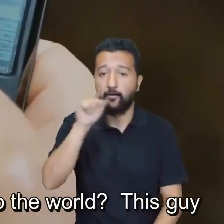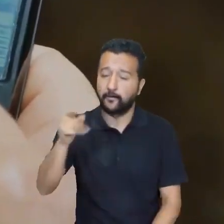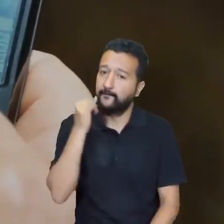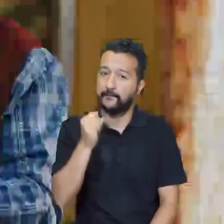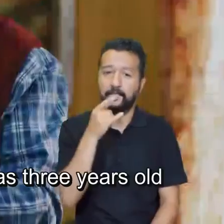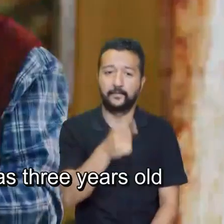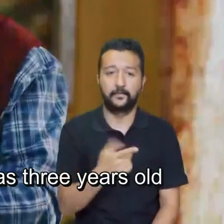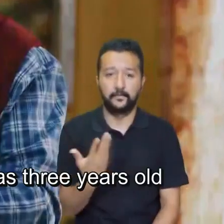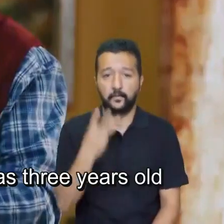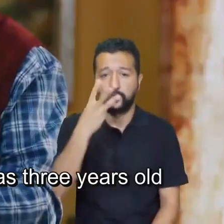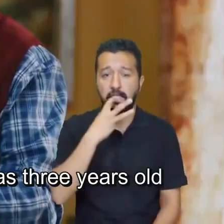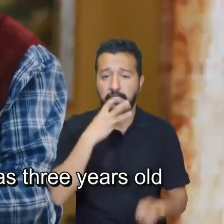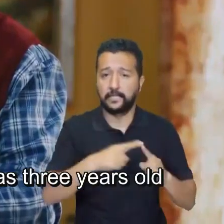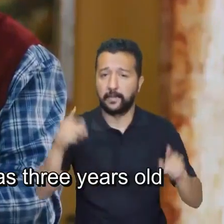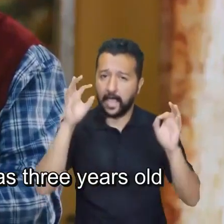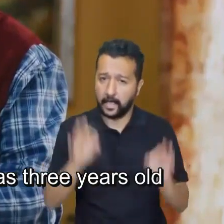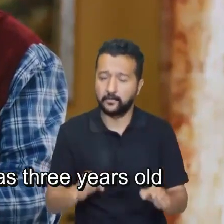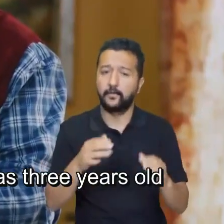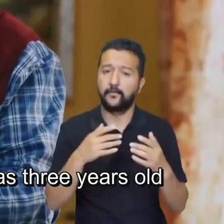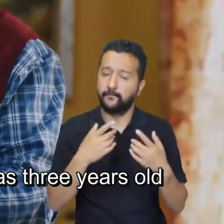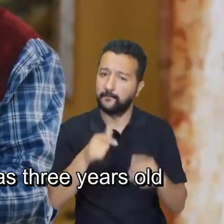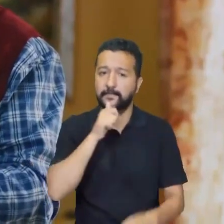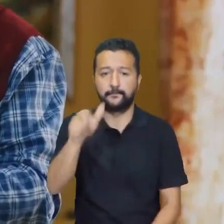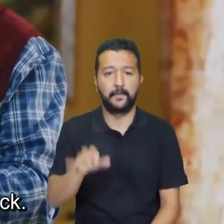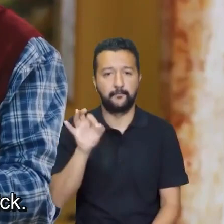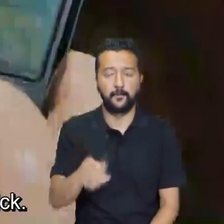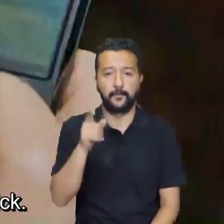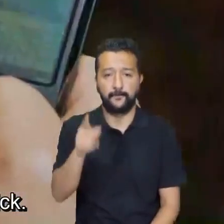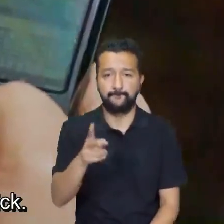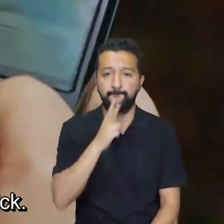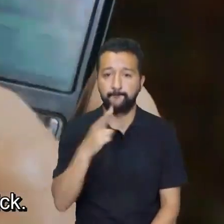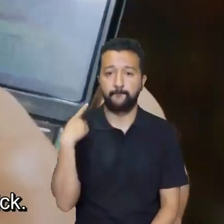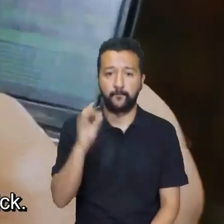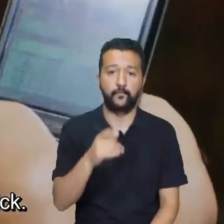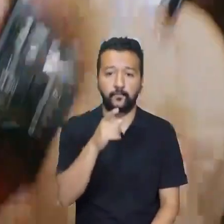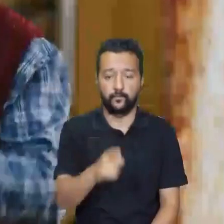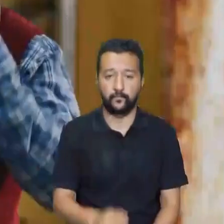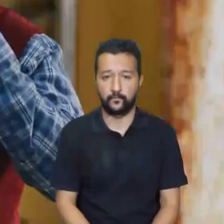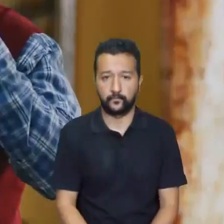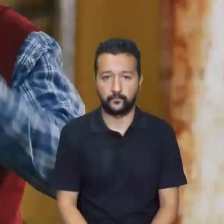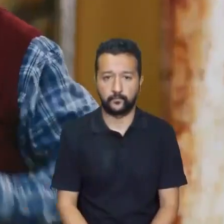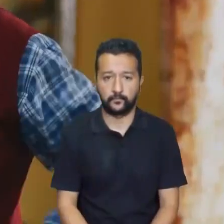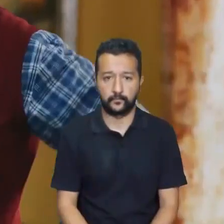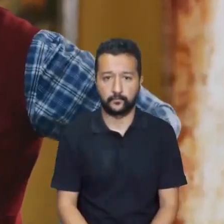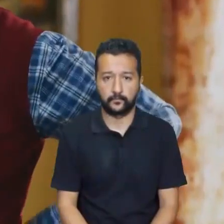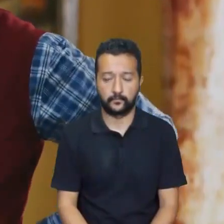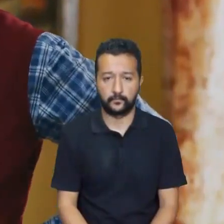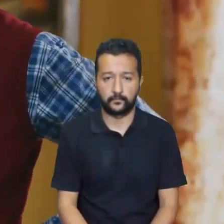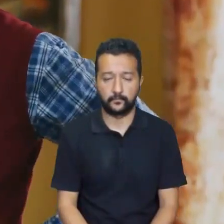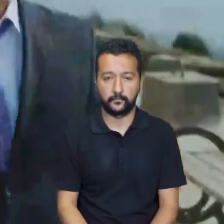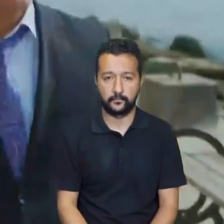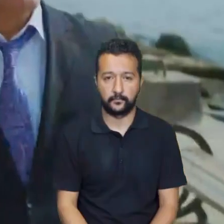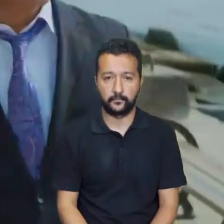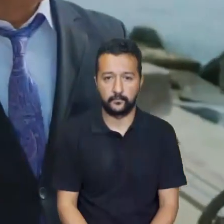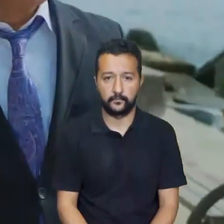başına. 3 yaşından beri her türlü numara var bu herifte. Heh, son numara bu işte. Şener 1-2-3 diye numaralar